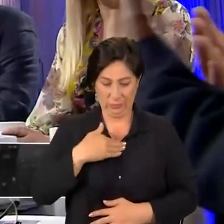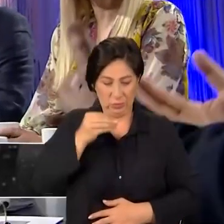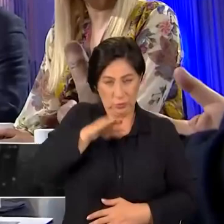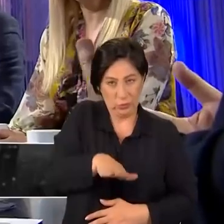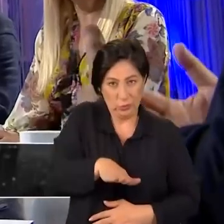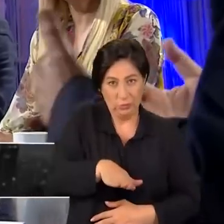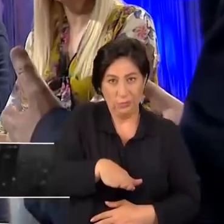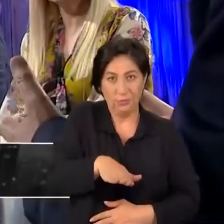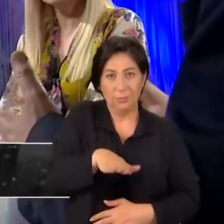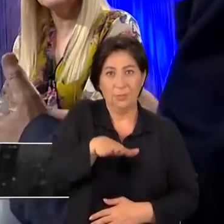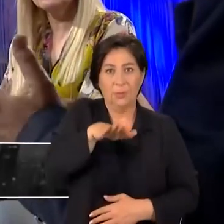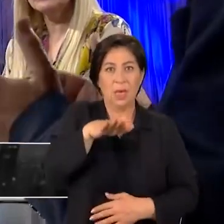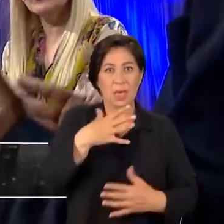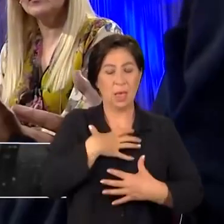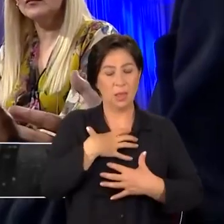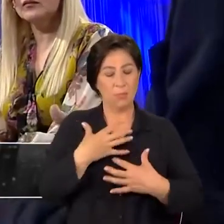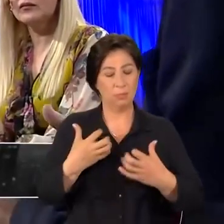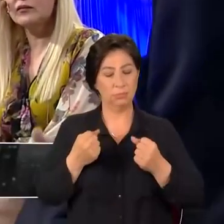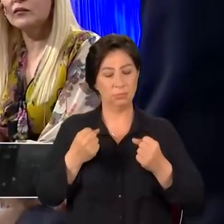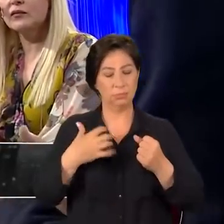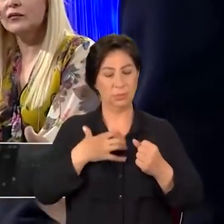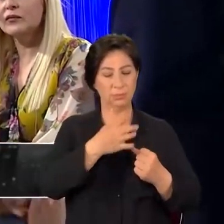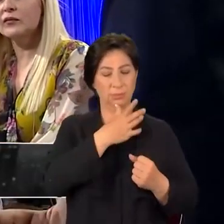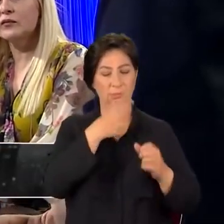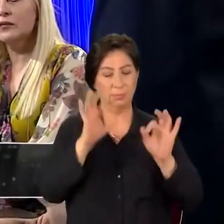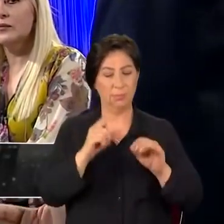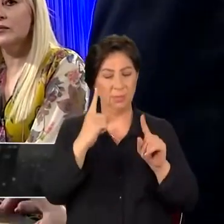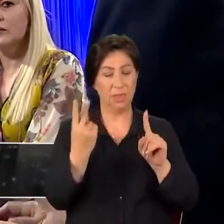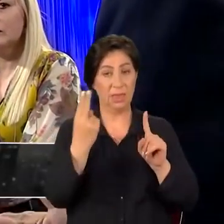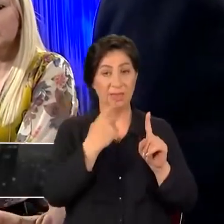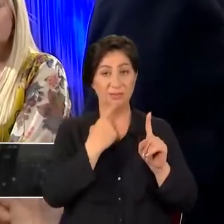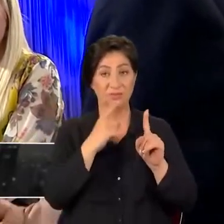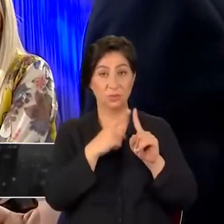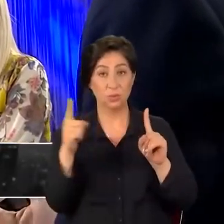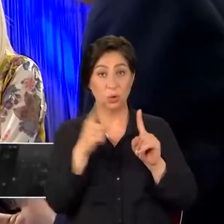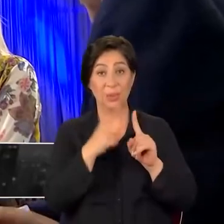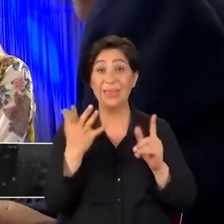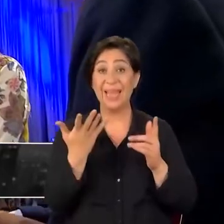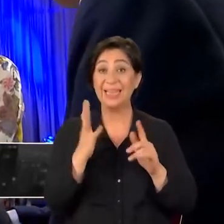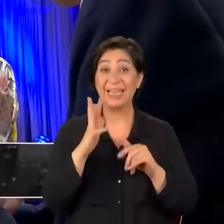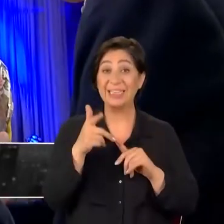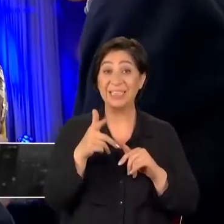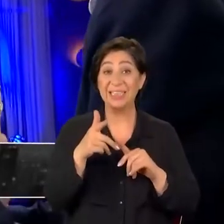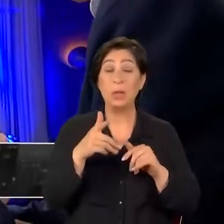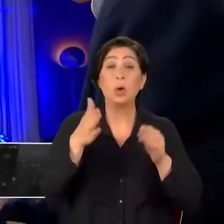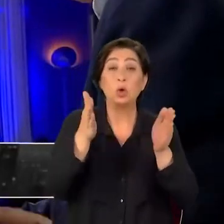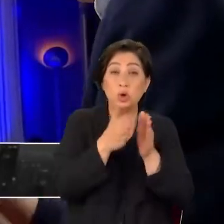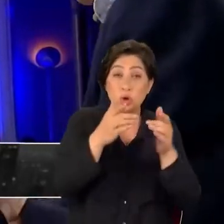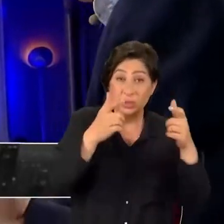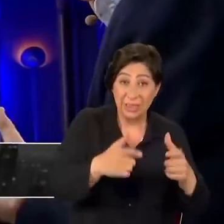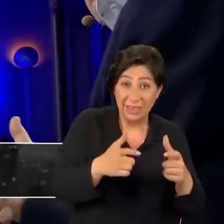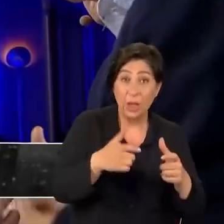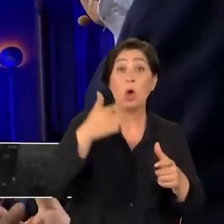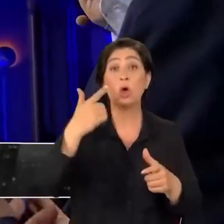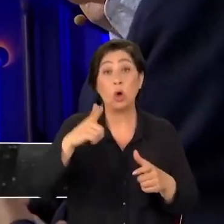temel değerlerini, referanslarını oluştuğu dönem 1 ile 7 yaş arası dönemi nerede geçti? Kasabada mı?